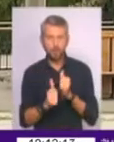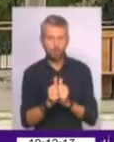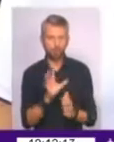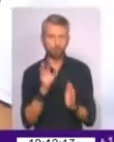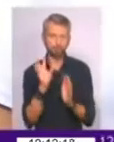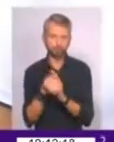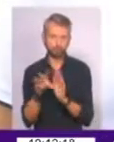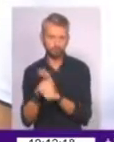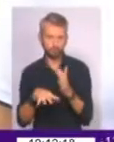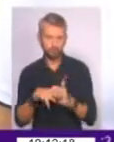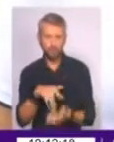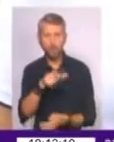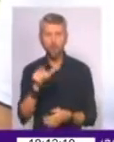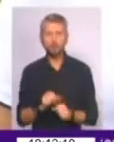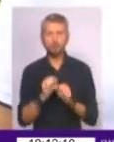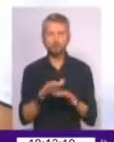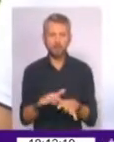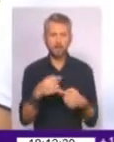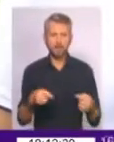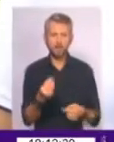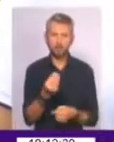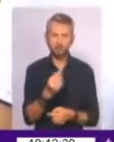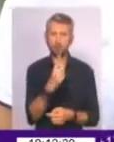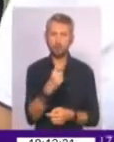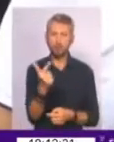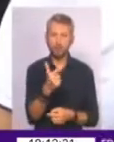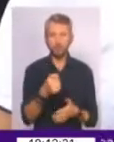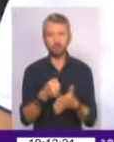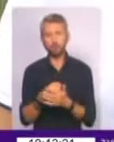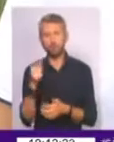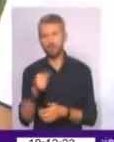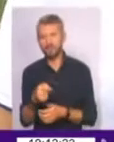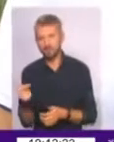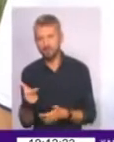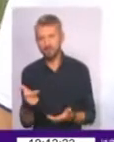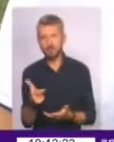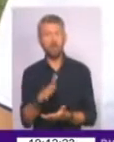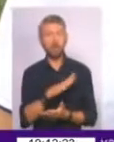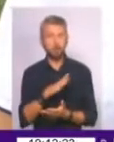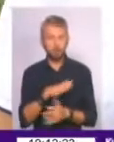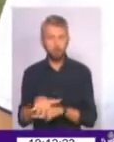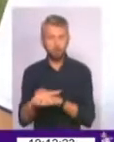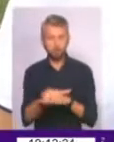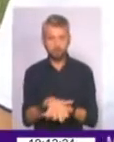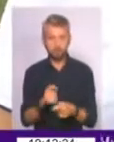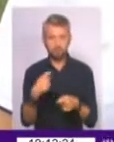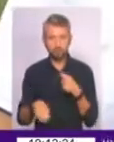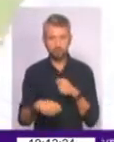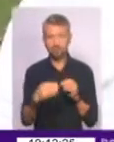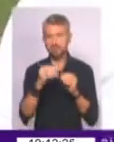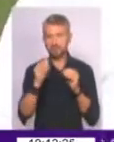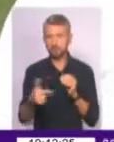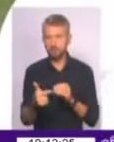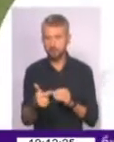внесок. Люди жертвували різні суми, від 100 гривень до 1000. Був перевод, якщо не ошибаюсь, около 10